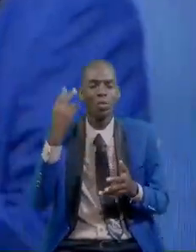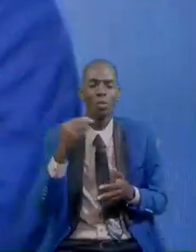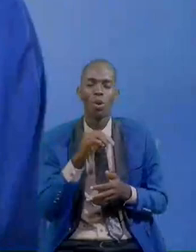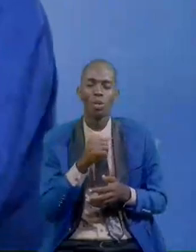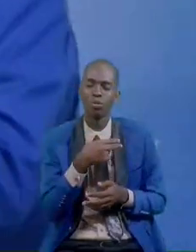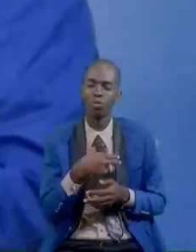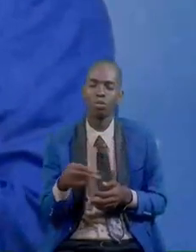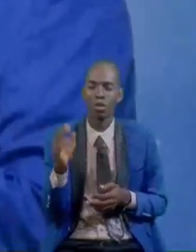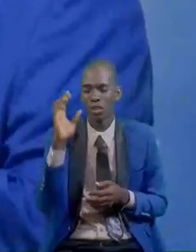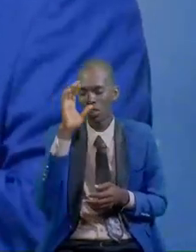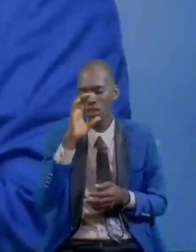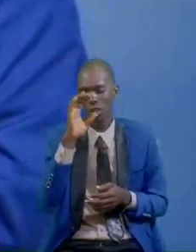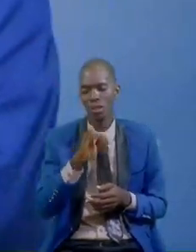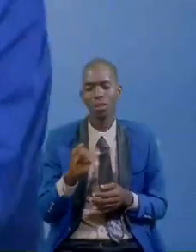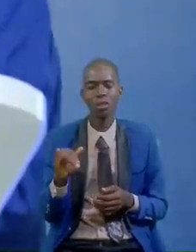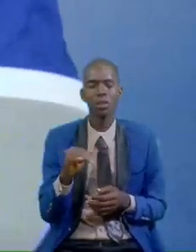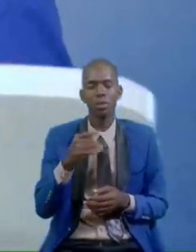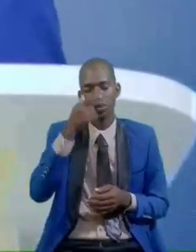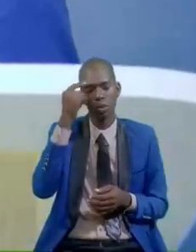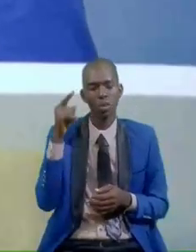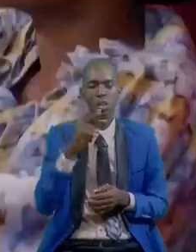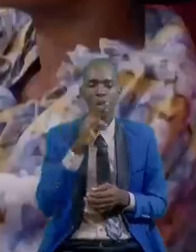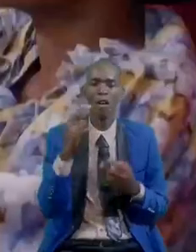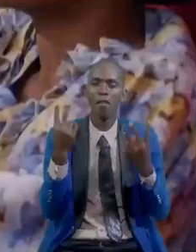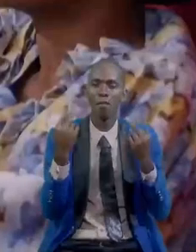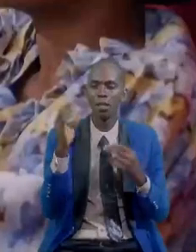infructueuse parce que c'était de vains chercheurs. Deuxième élément.